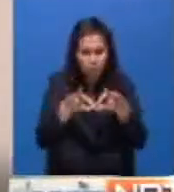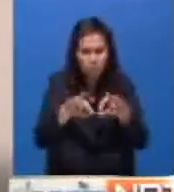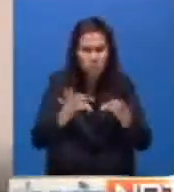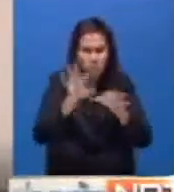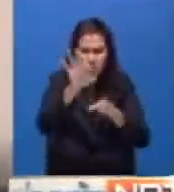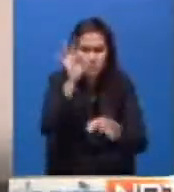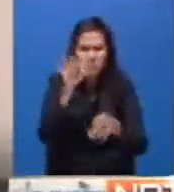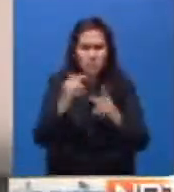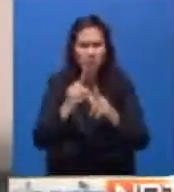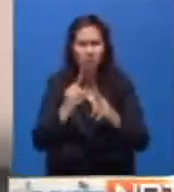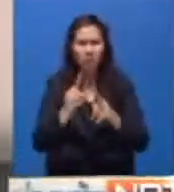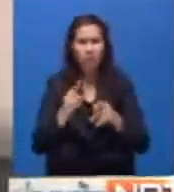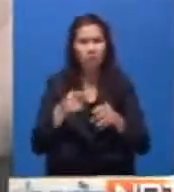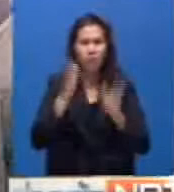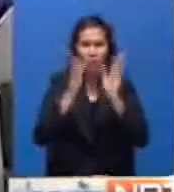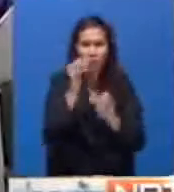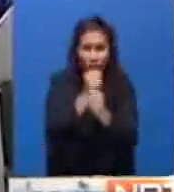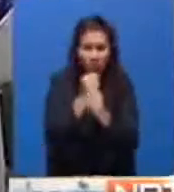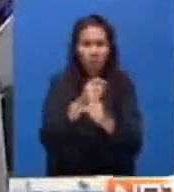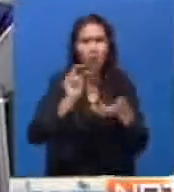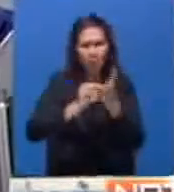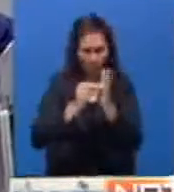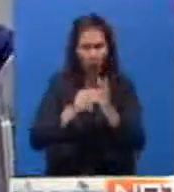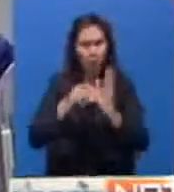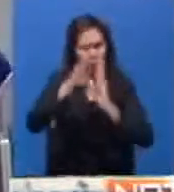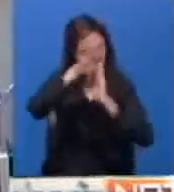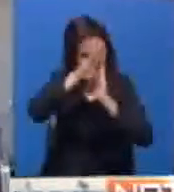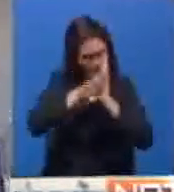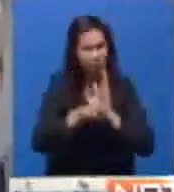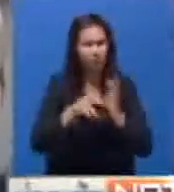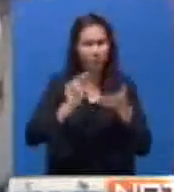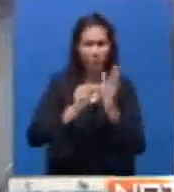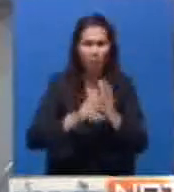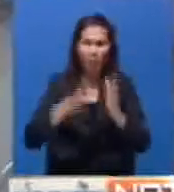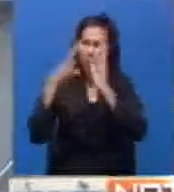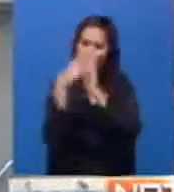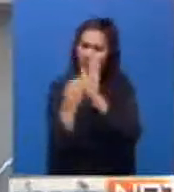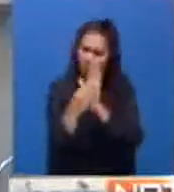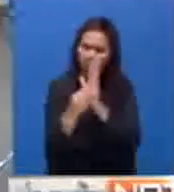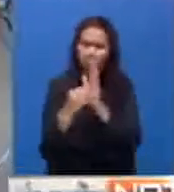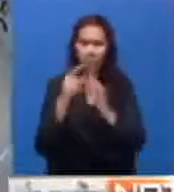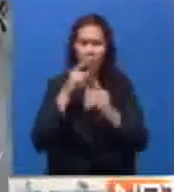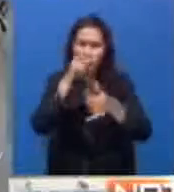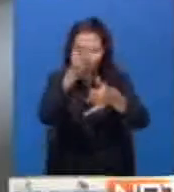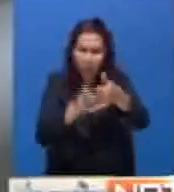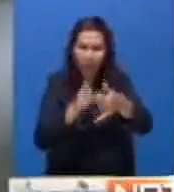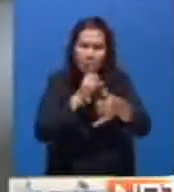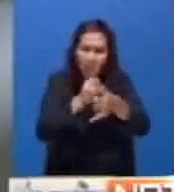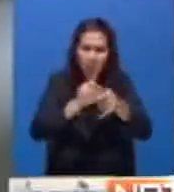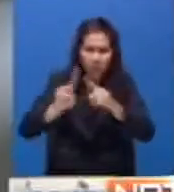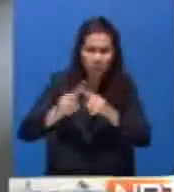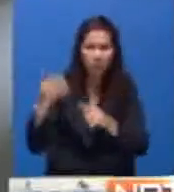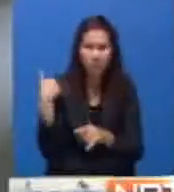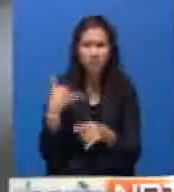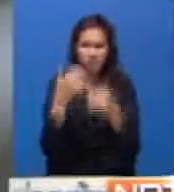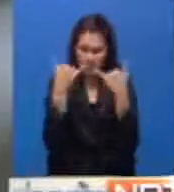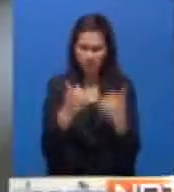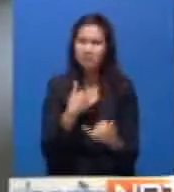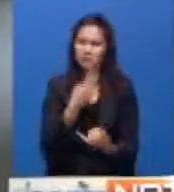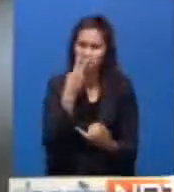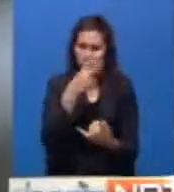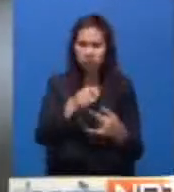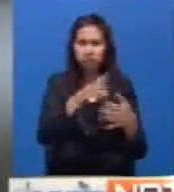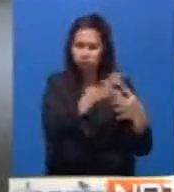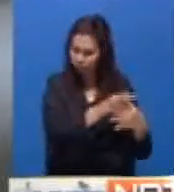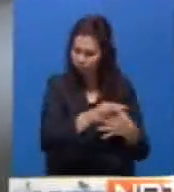เอียดมีการอบรมพนักงานและการประเมินผลก่อนที่จะสามารถเข้ามาปฏิบัติงานได้และเห็นว่าสิ่งที่เกิดขึ้นควรนำ